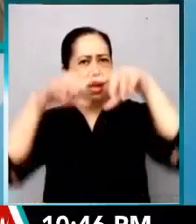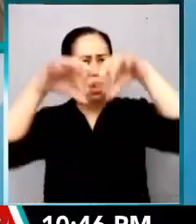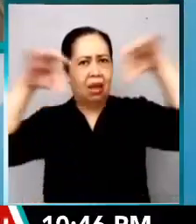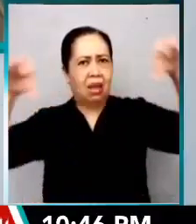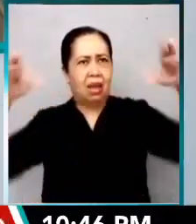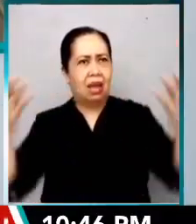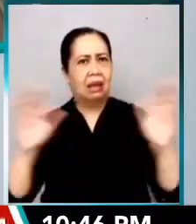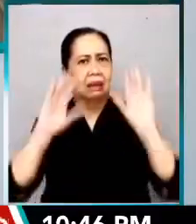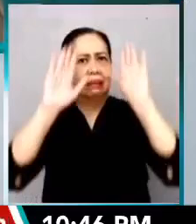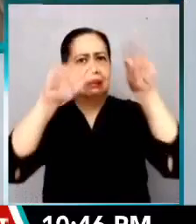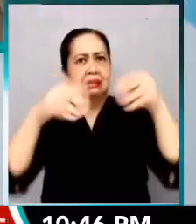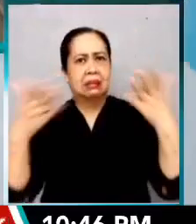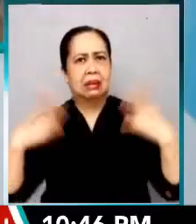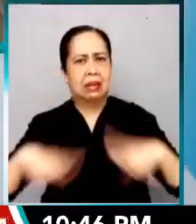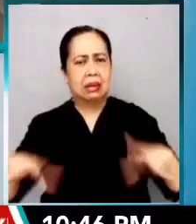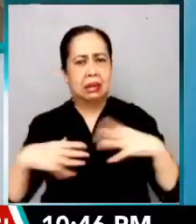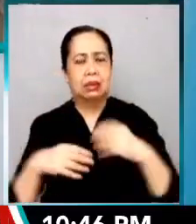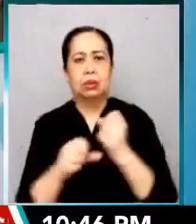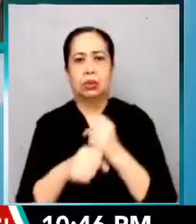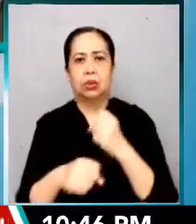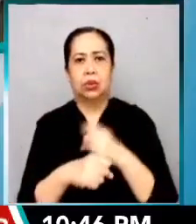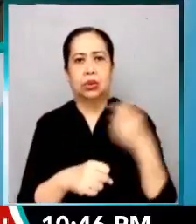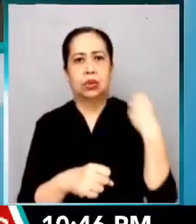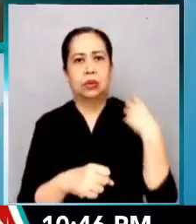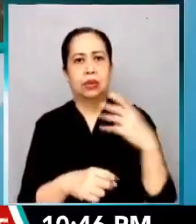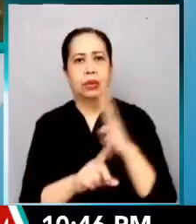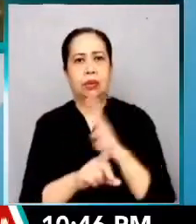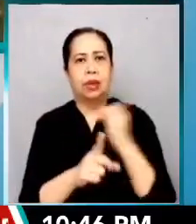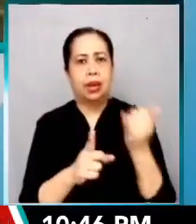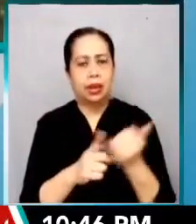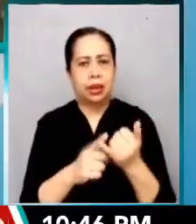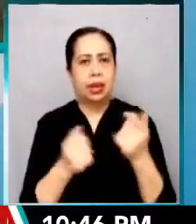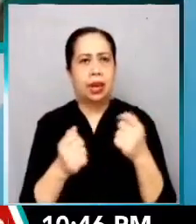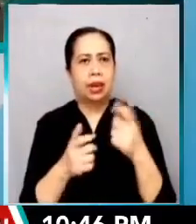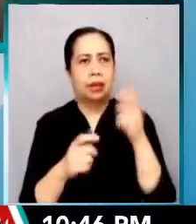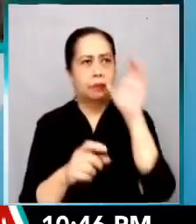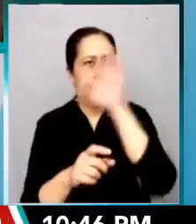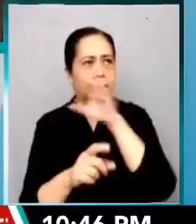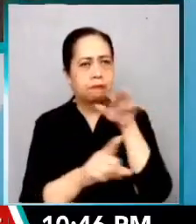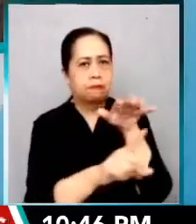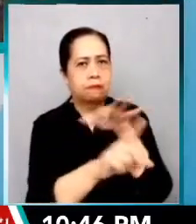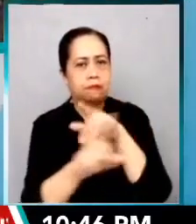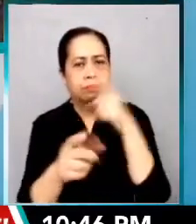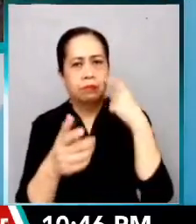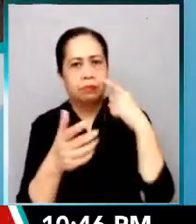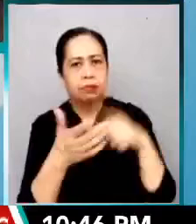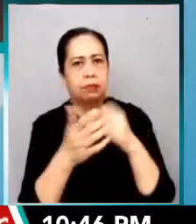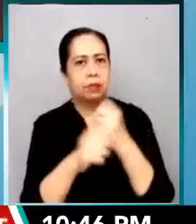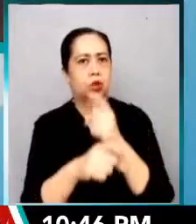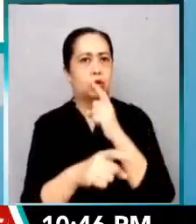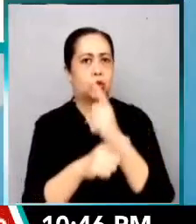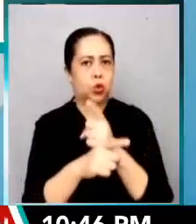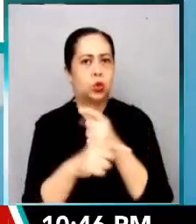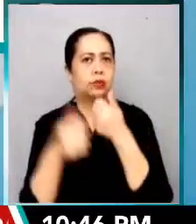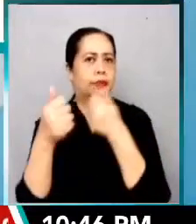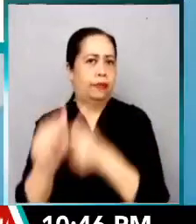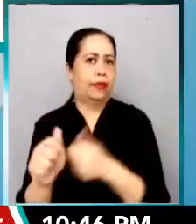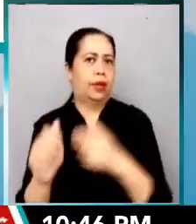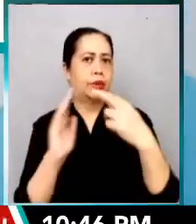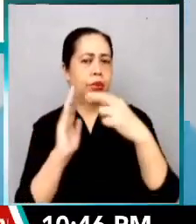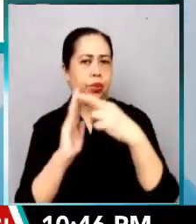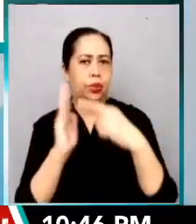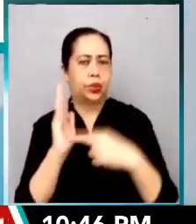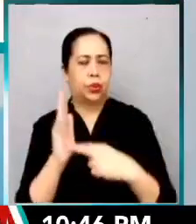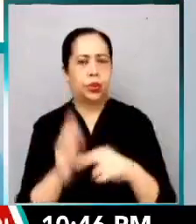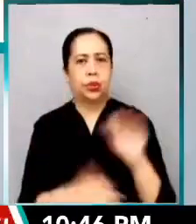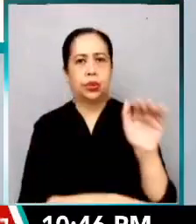damit. Bumuo na ang mga opisyal ng barangay ng roving team para matiyak na masusunod ang ordinansa. Panawagan